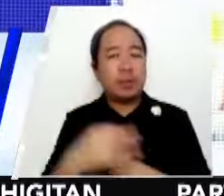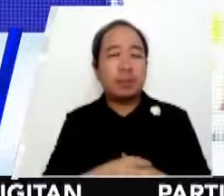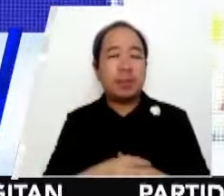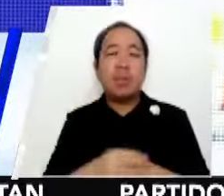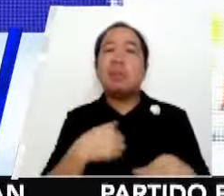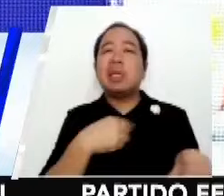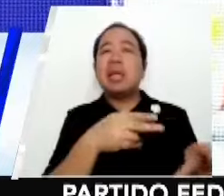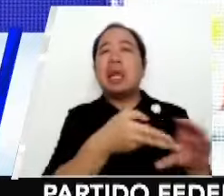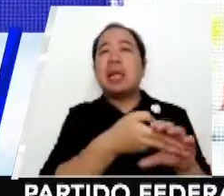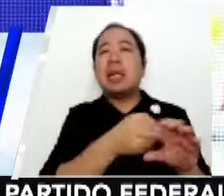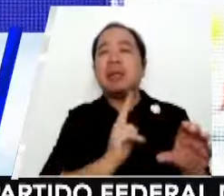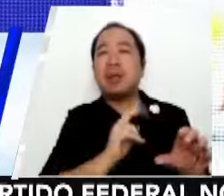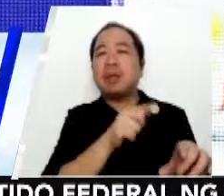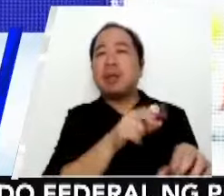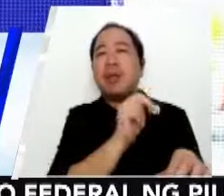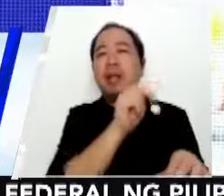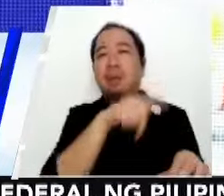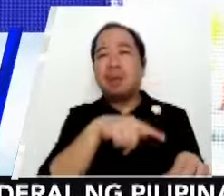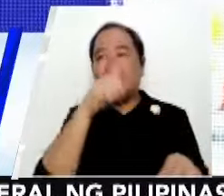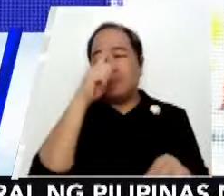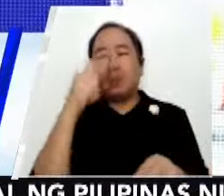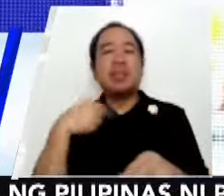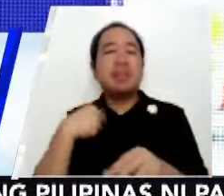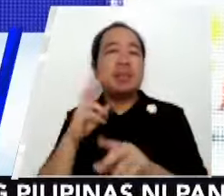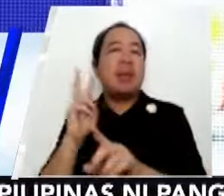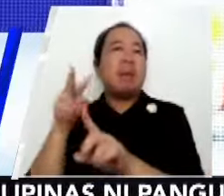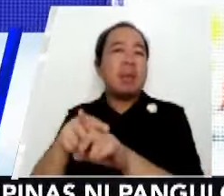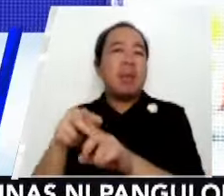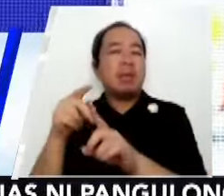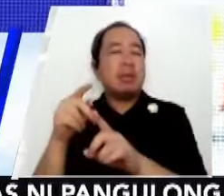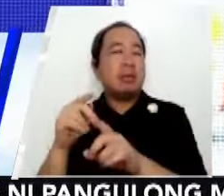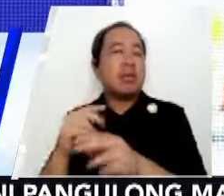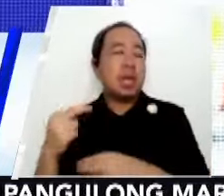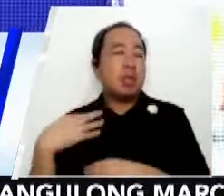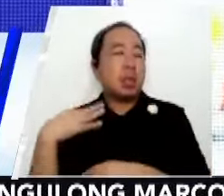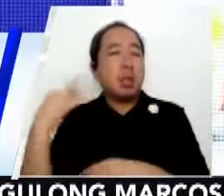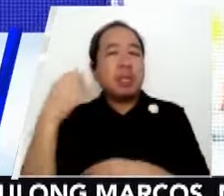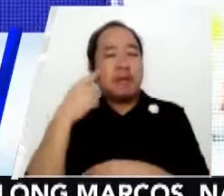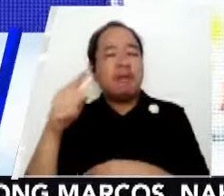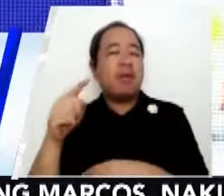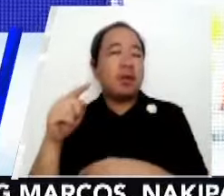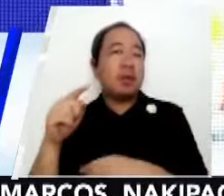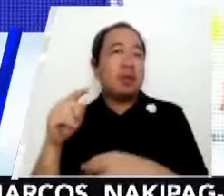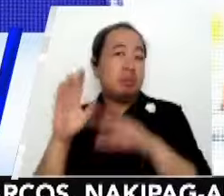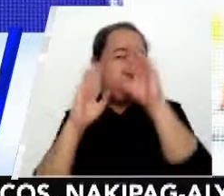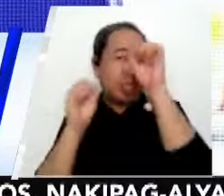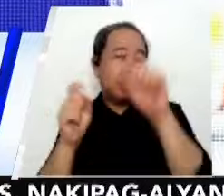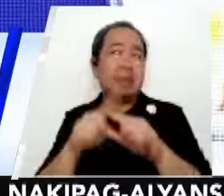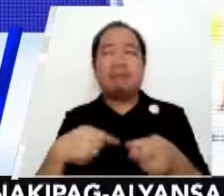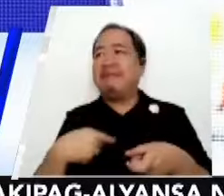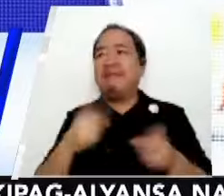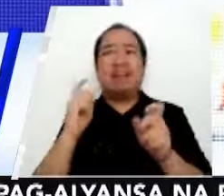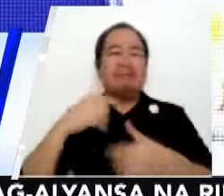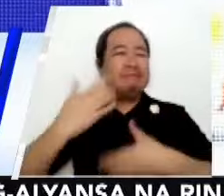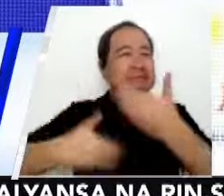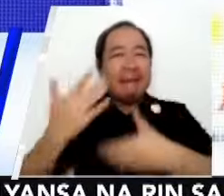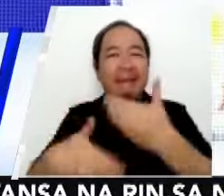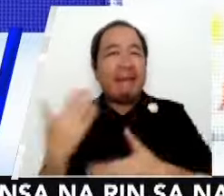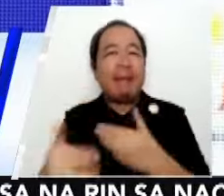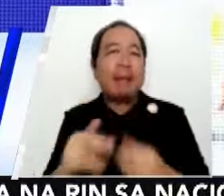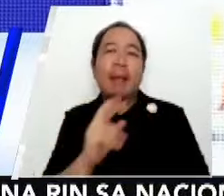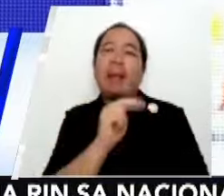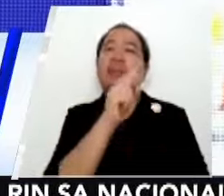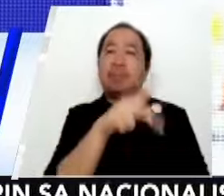kong presidente, nagmamadali ako. At NP was still the Nationalista